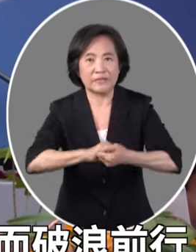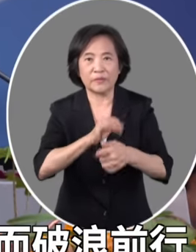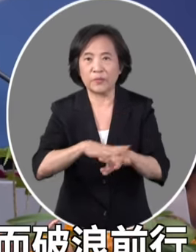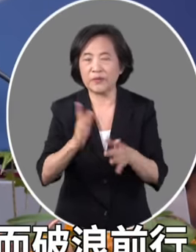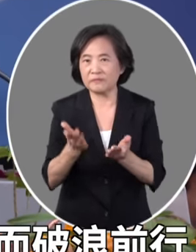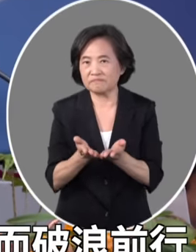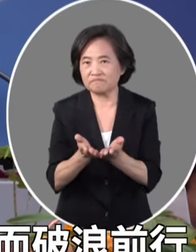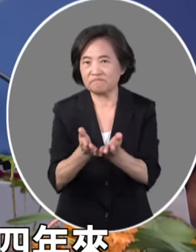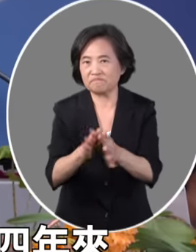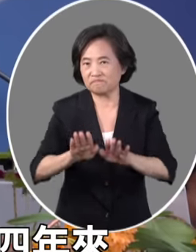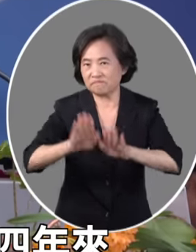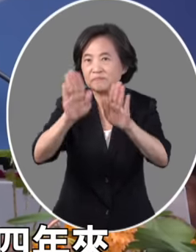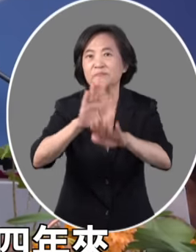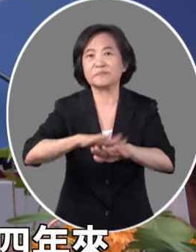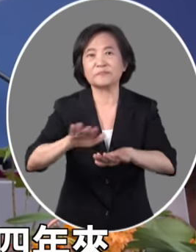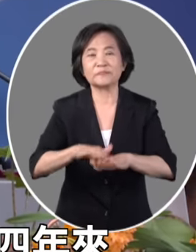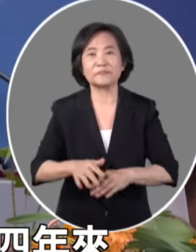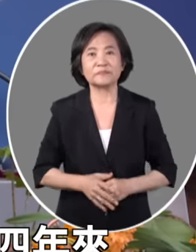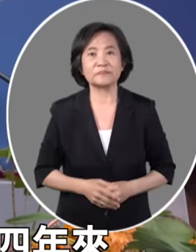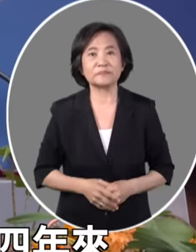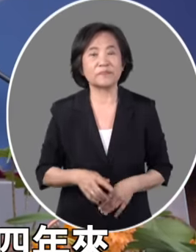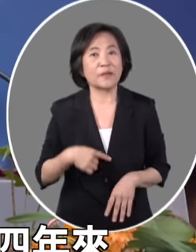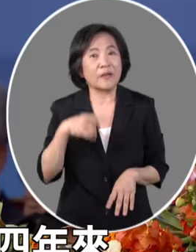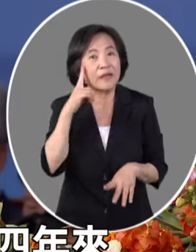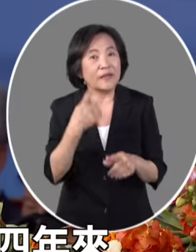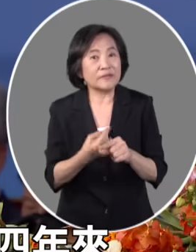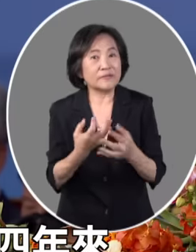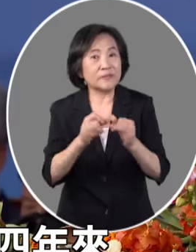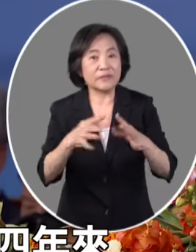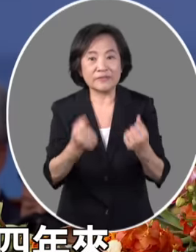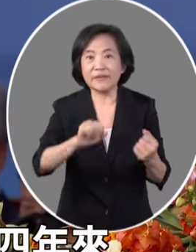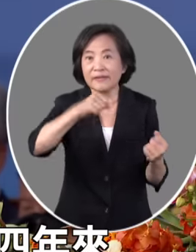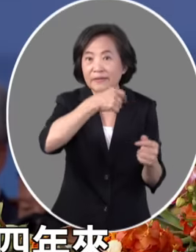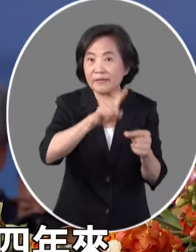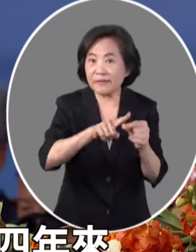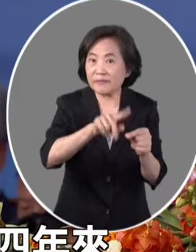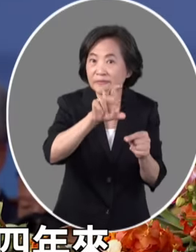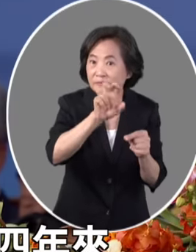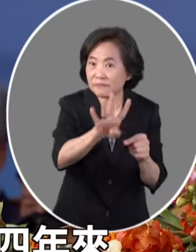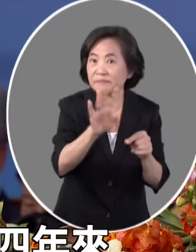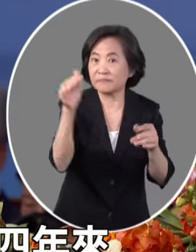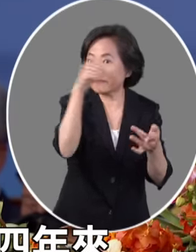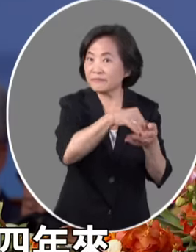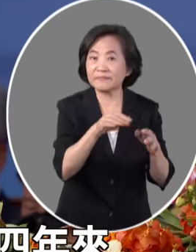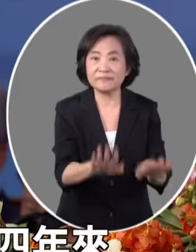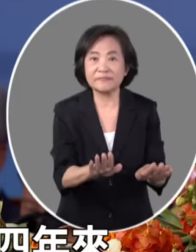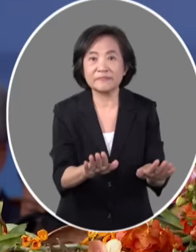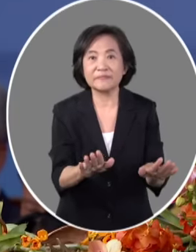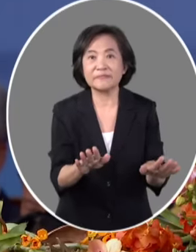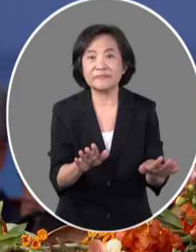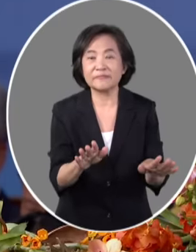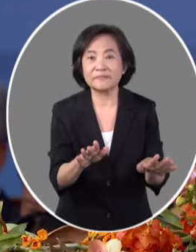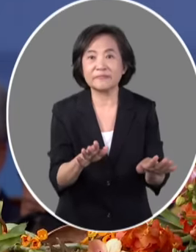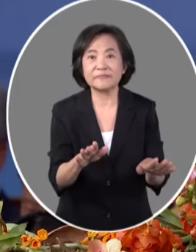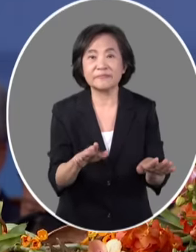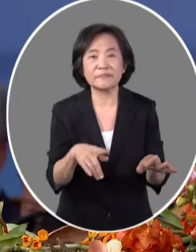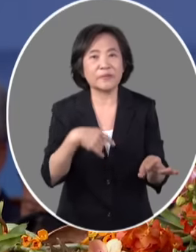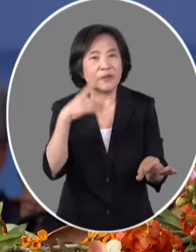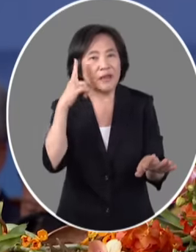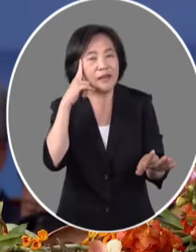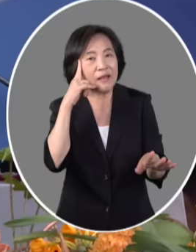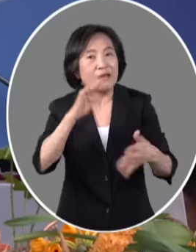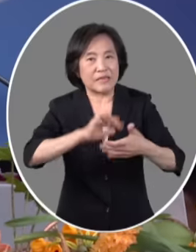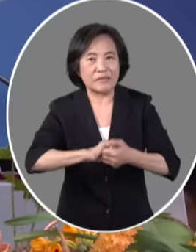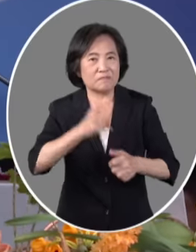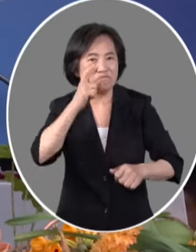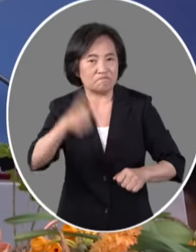行。这正是中华民国立足台湾74年以来所以可以屹立